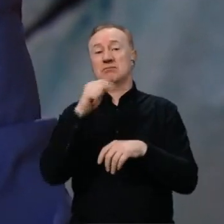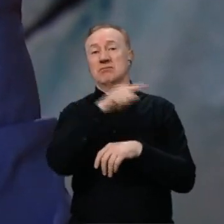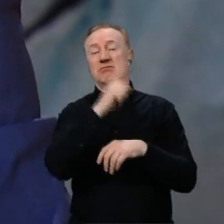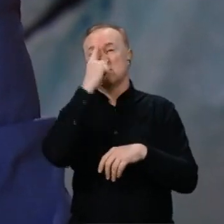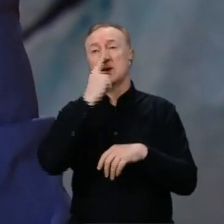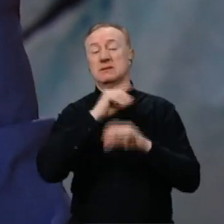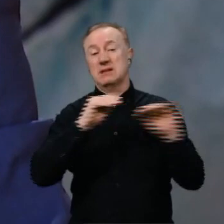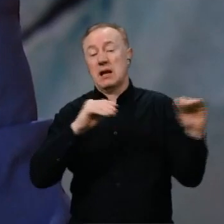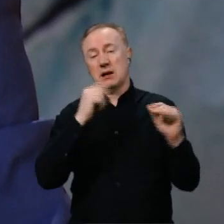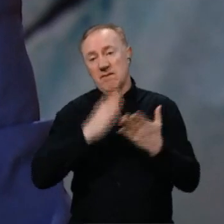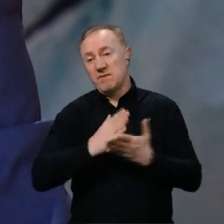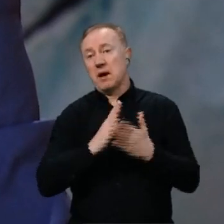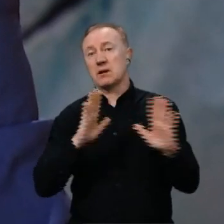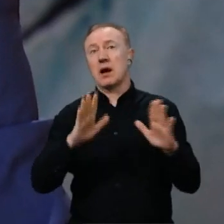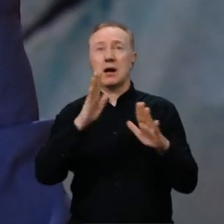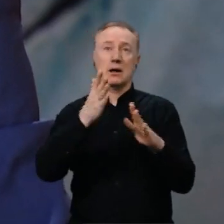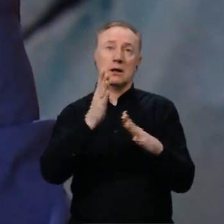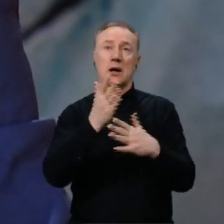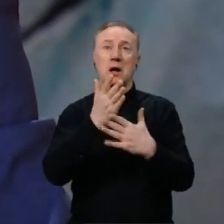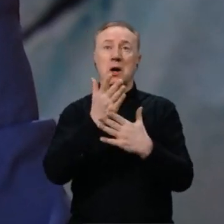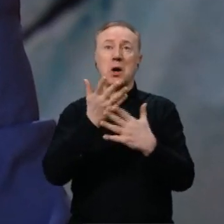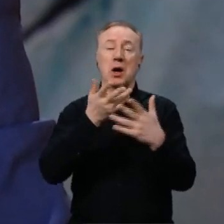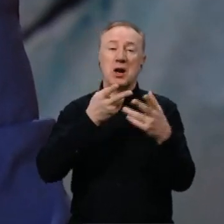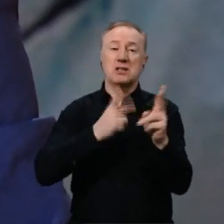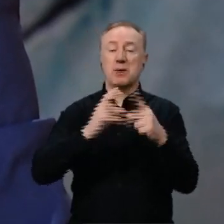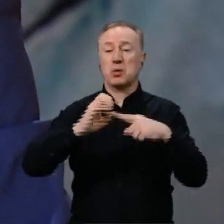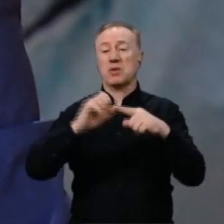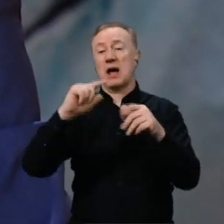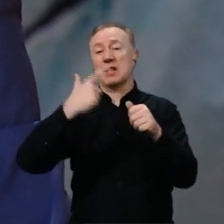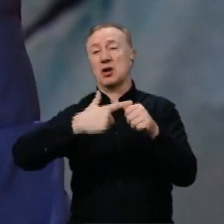na przełomie listopada, grudnia w wielkiej imprezie i tyle w temacie.